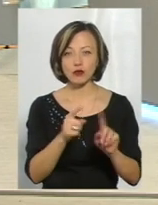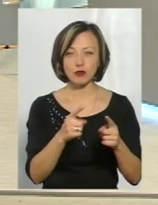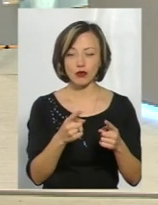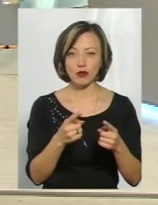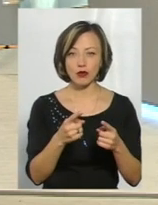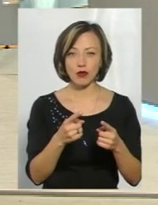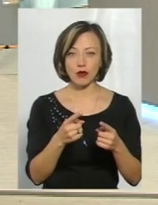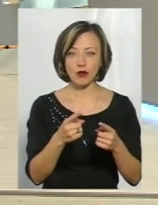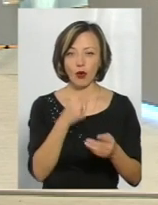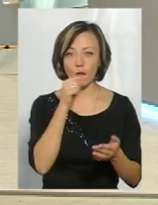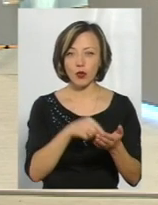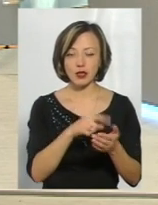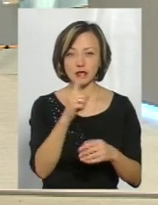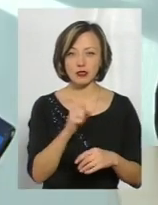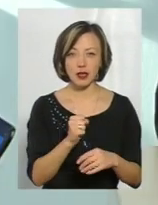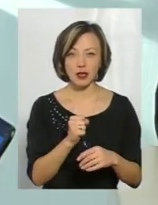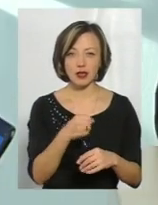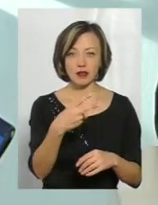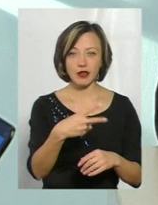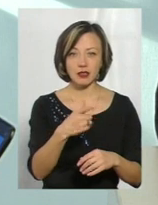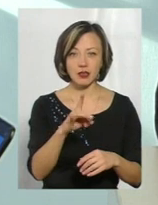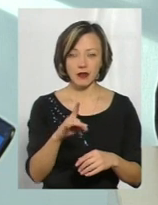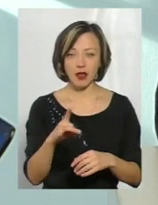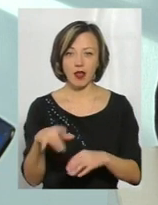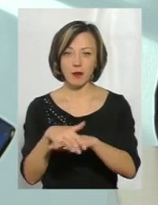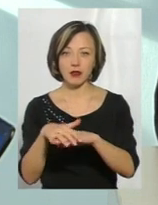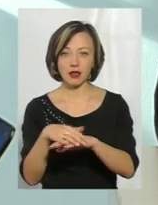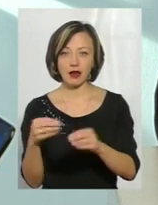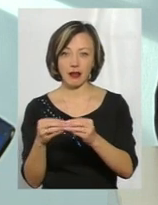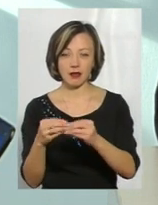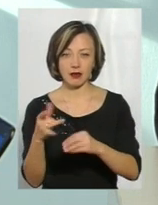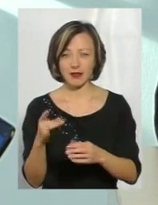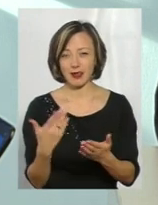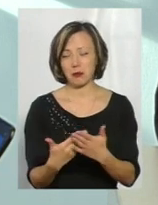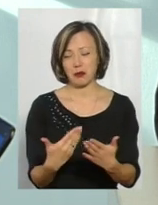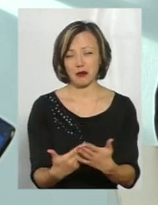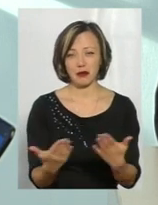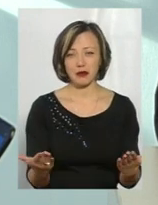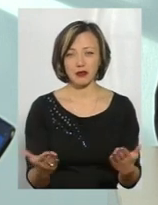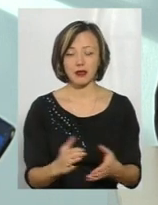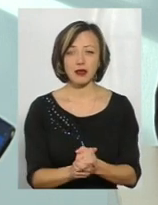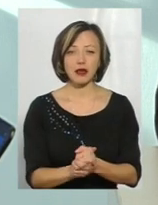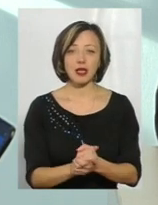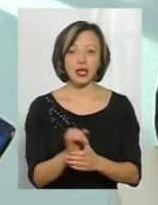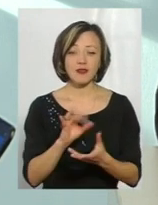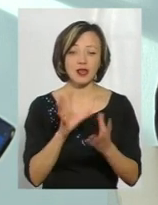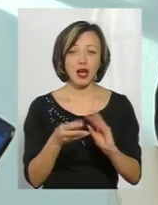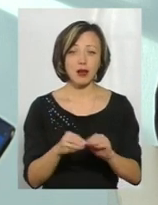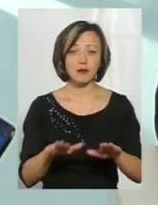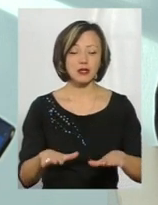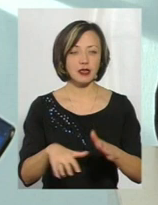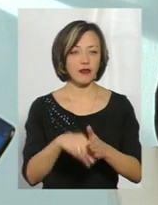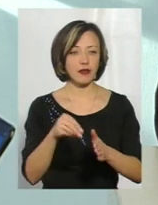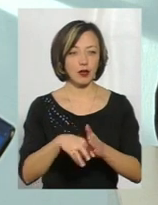якусь умовну курятину за 20 гривень, як вона на базарі коштує 10 гривень. І взагалі стосовно місцевих